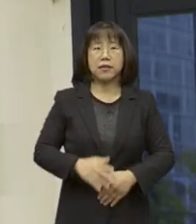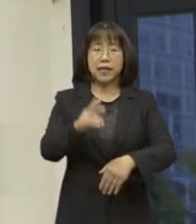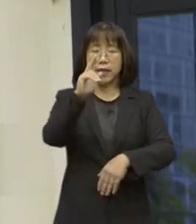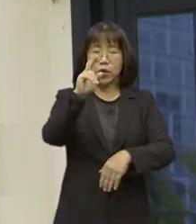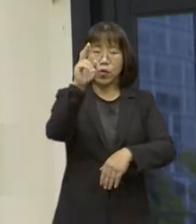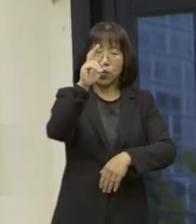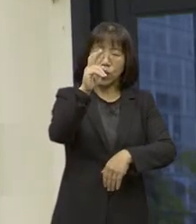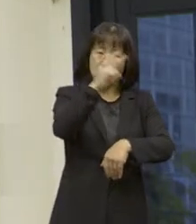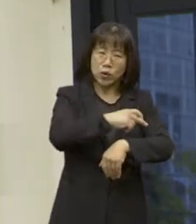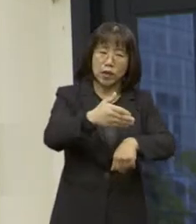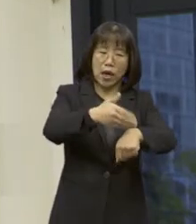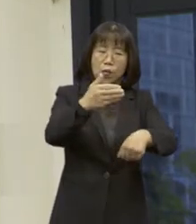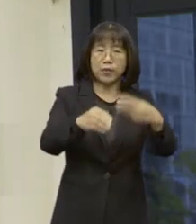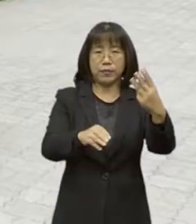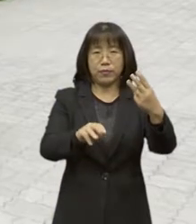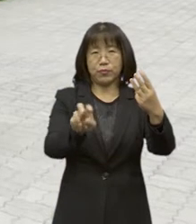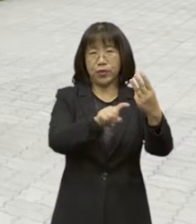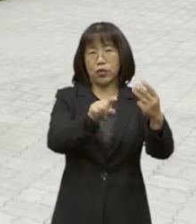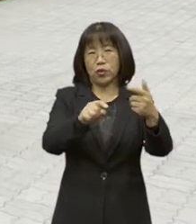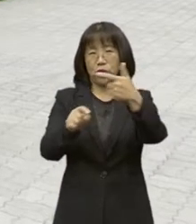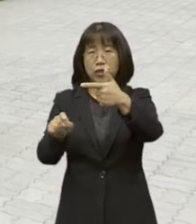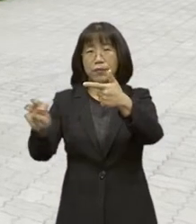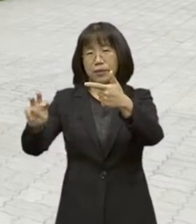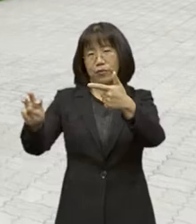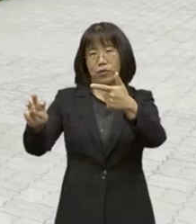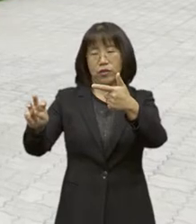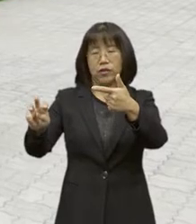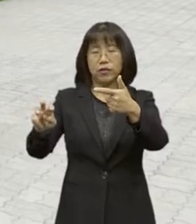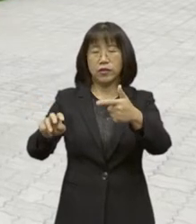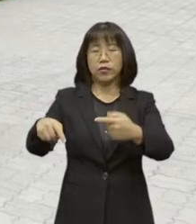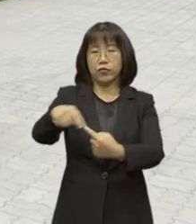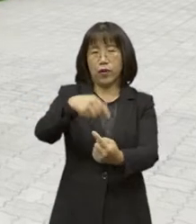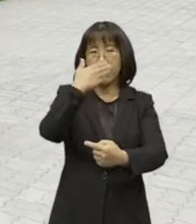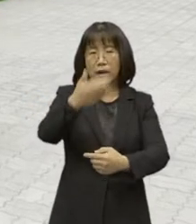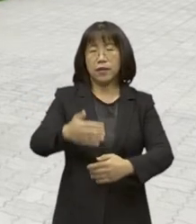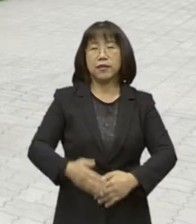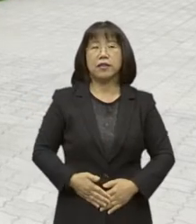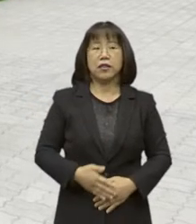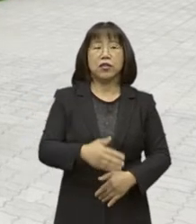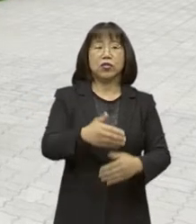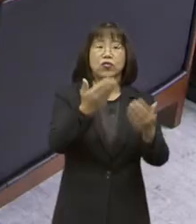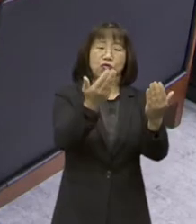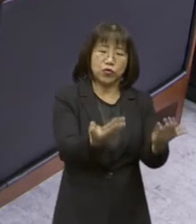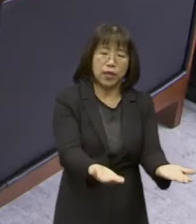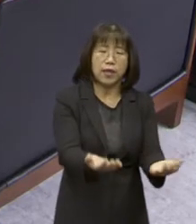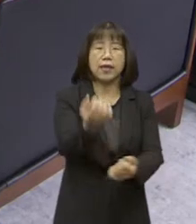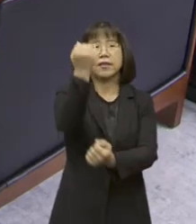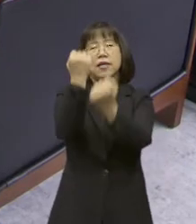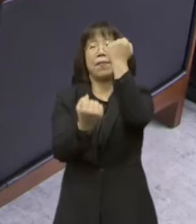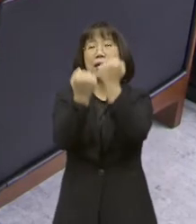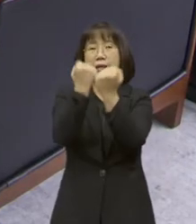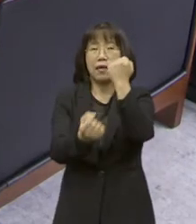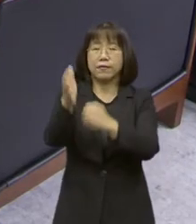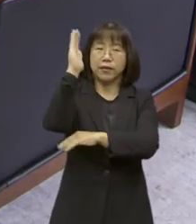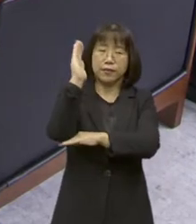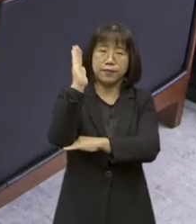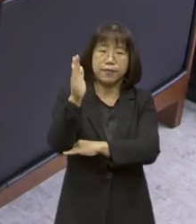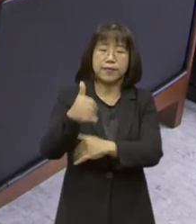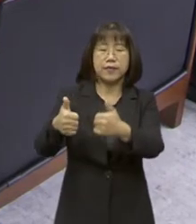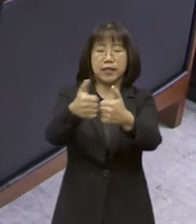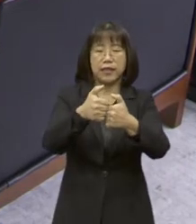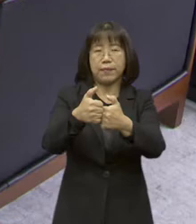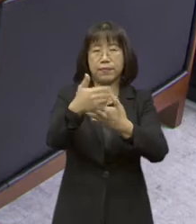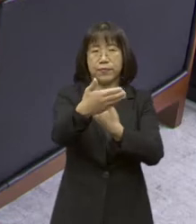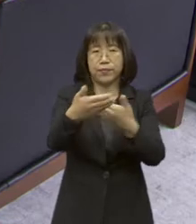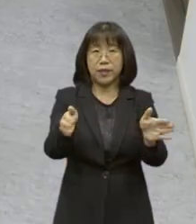30분부터 오후 6시 30분까지 운영됩니다 쉼터는 축에 실 세미나실 상담실 등이